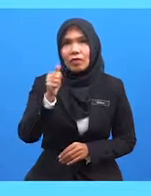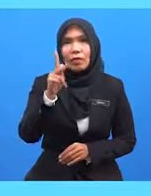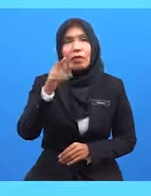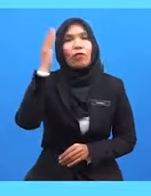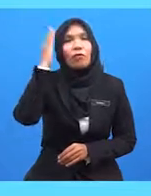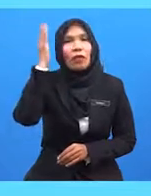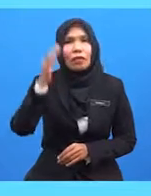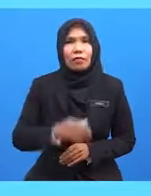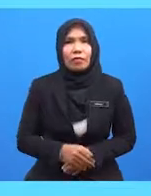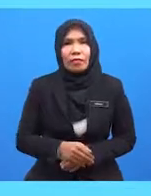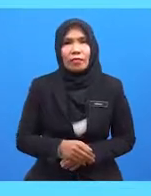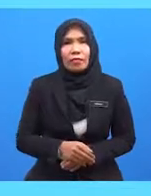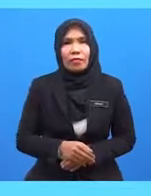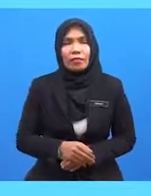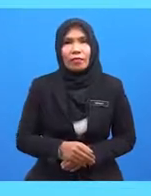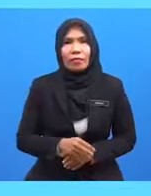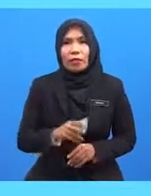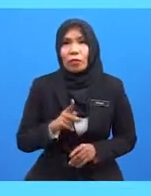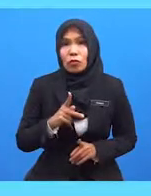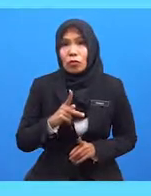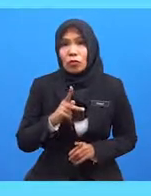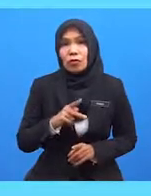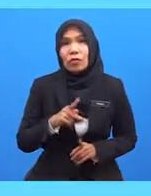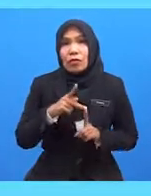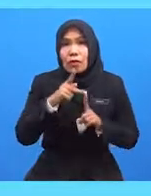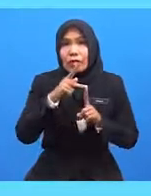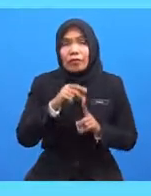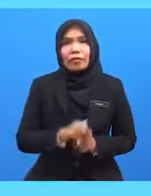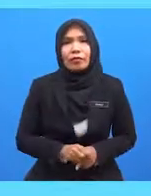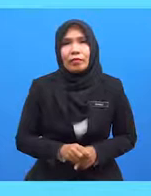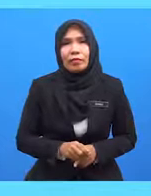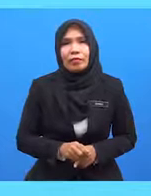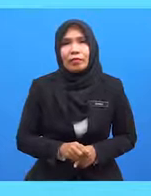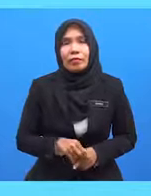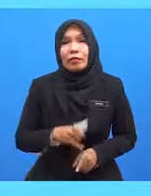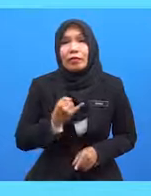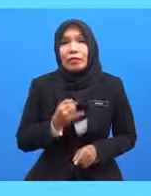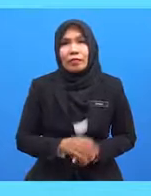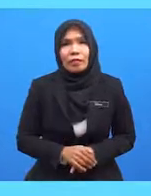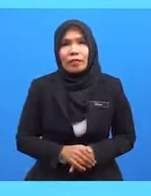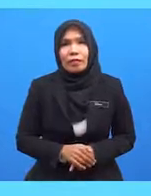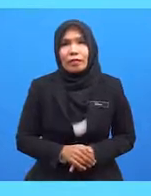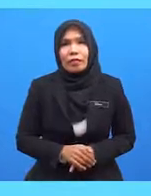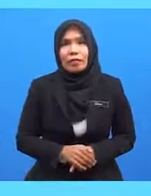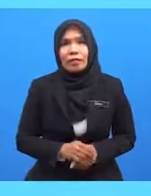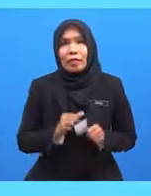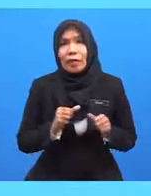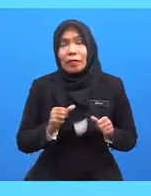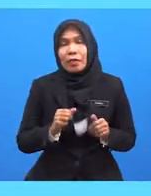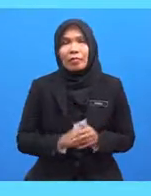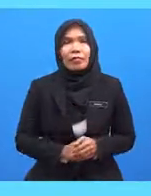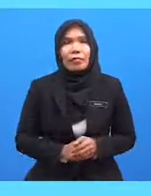faham, nafsu, khusus, khas, ikhlas, mustahil,